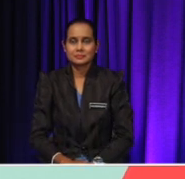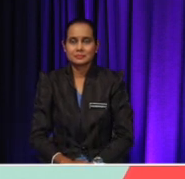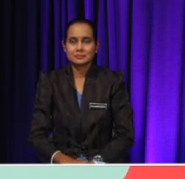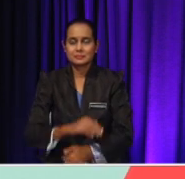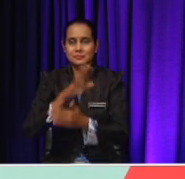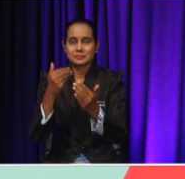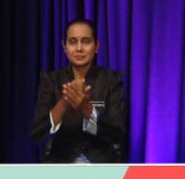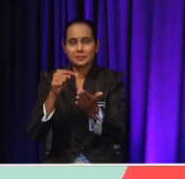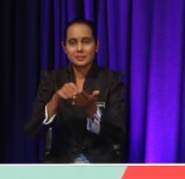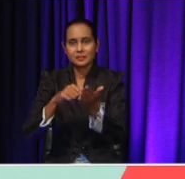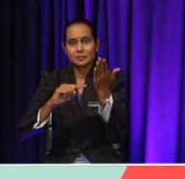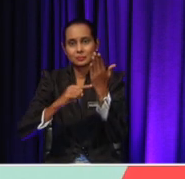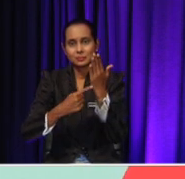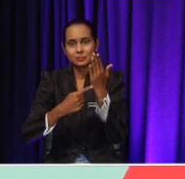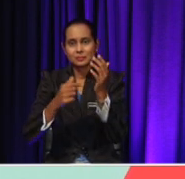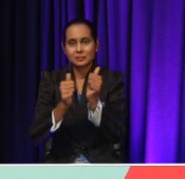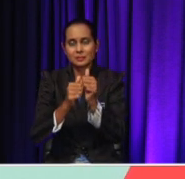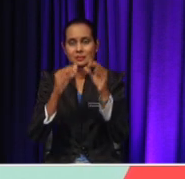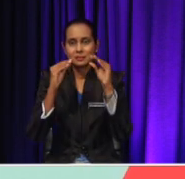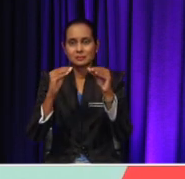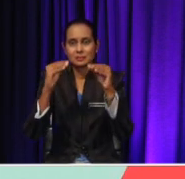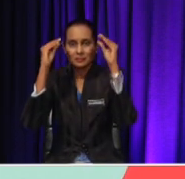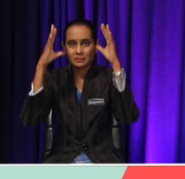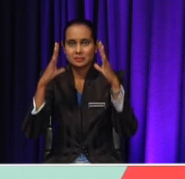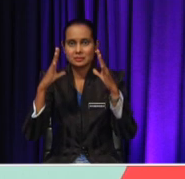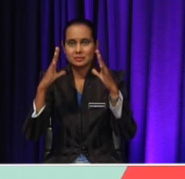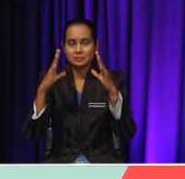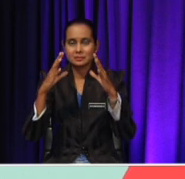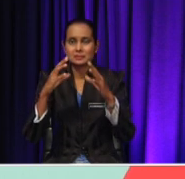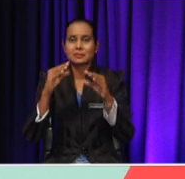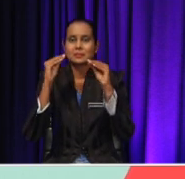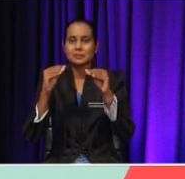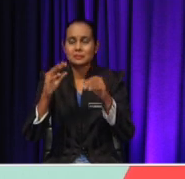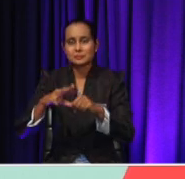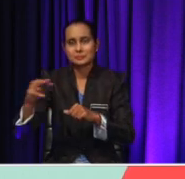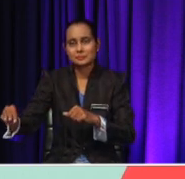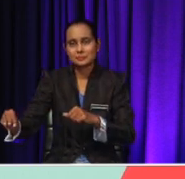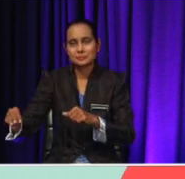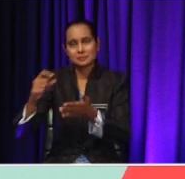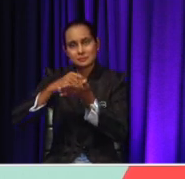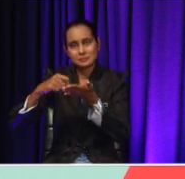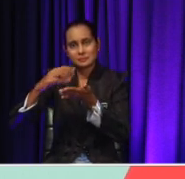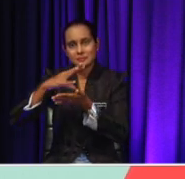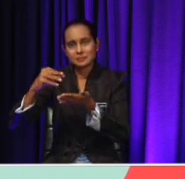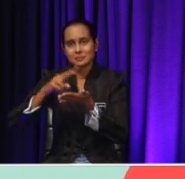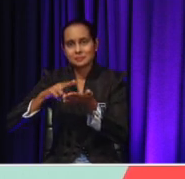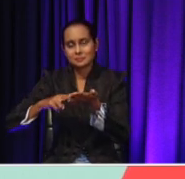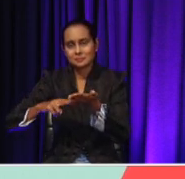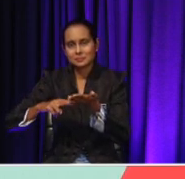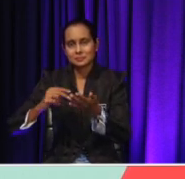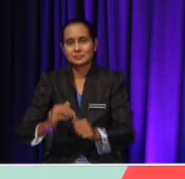ini bermula dengan ajaran guru yaitu mengajar anak muridnya menulis dan membaca